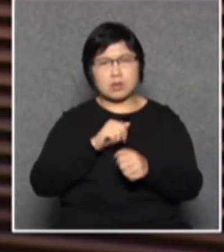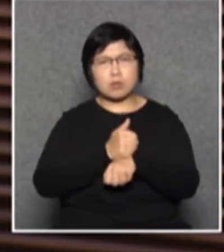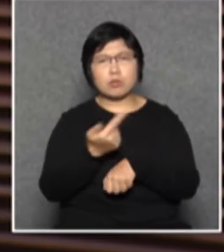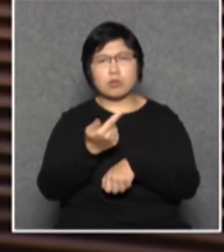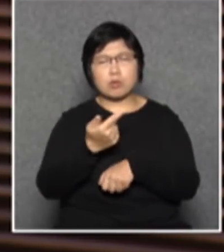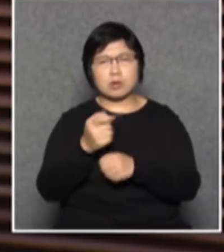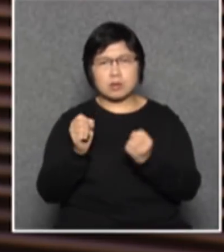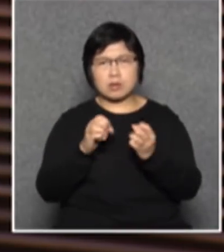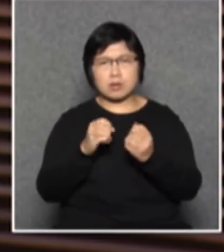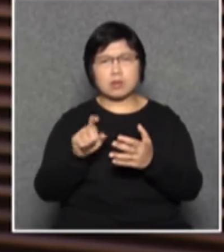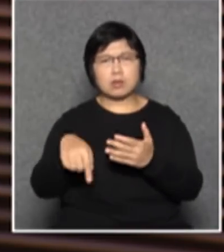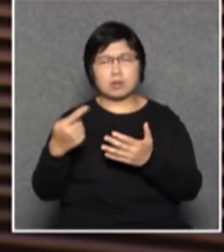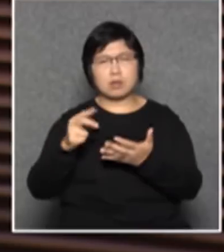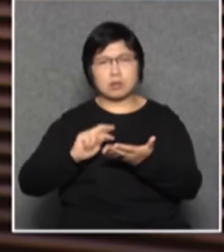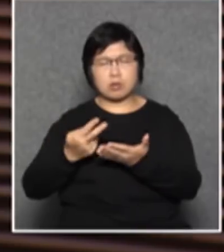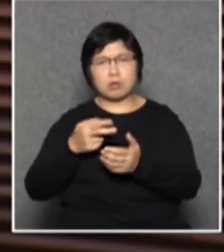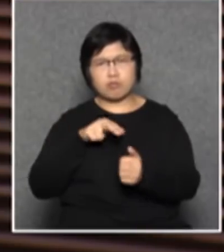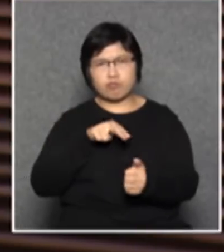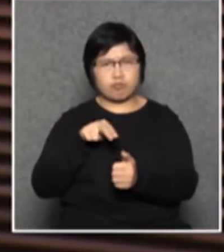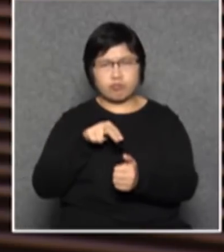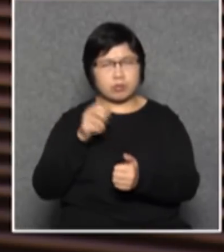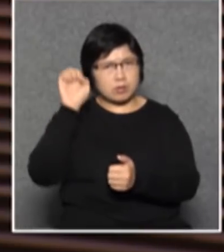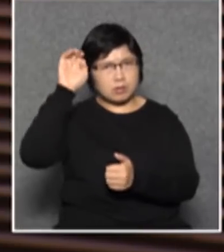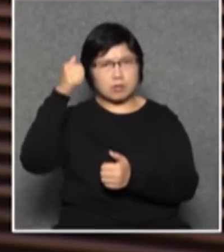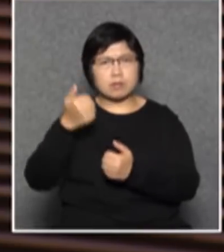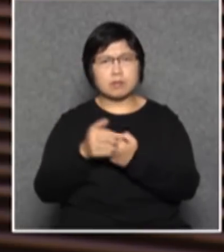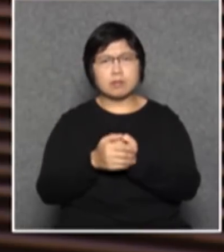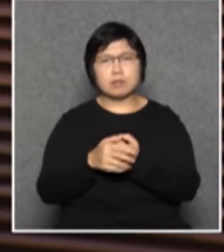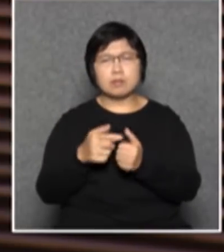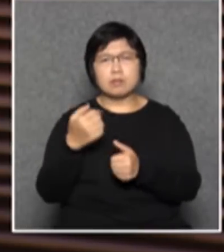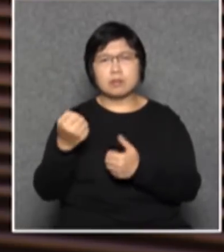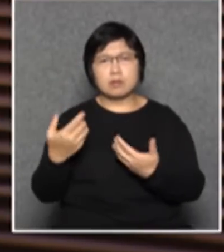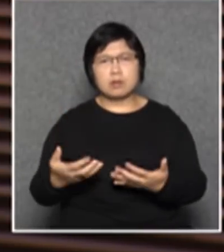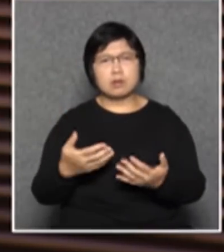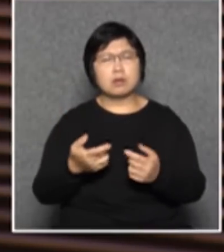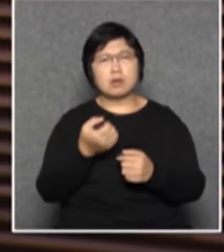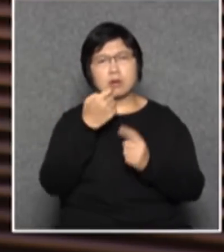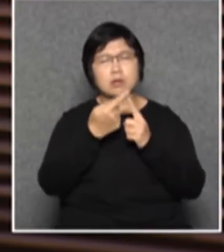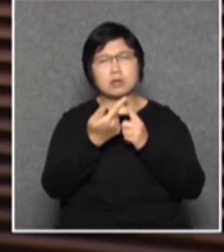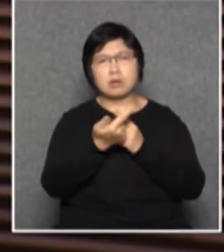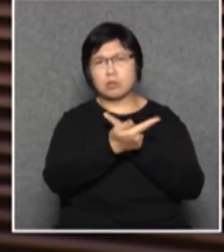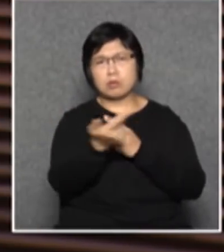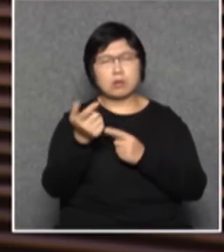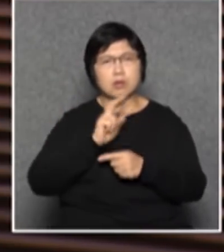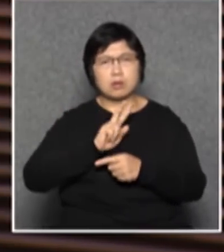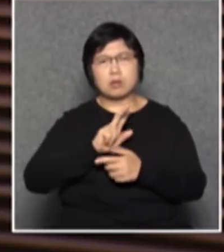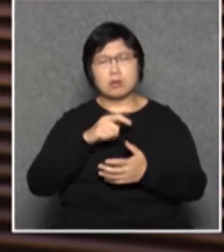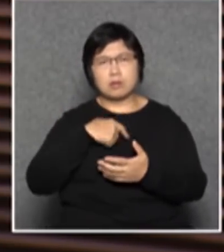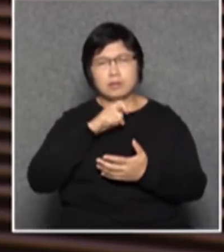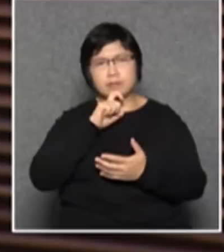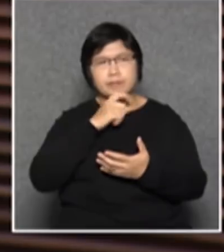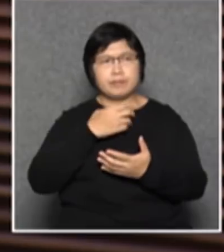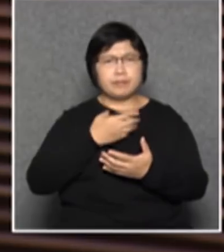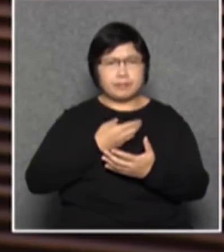其他改善管治的建議。主席，今日同好多香港市民一樣，我都是懷住沉重的心